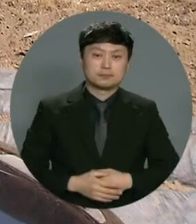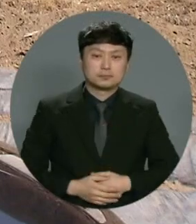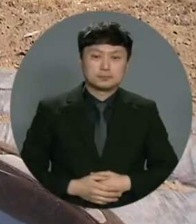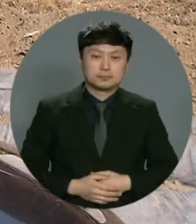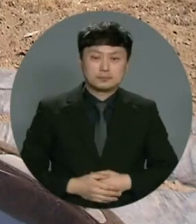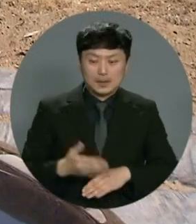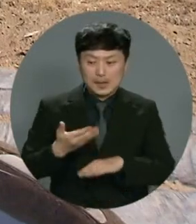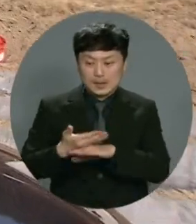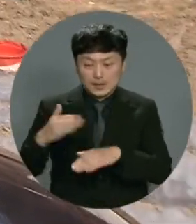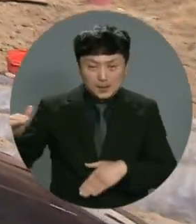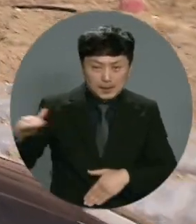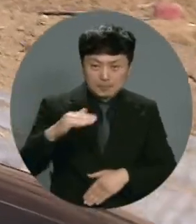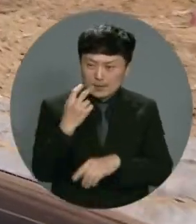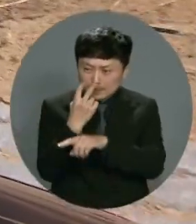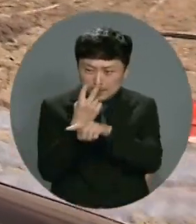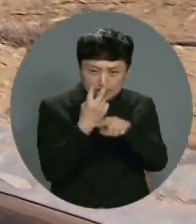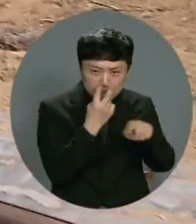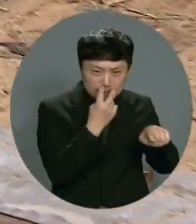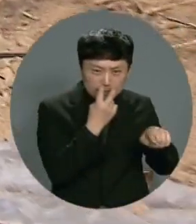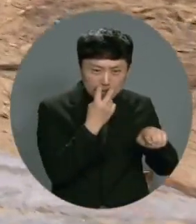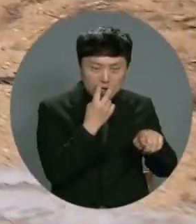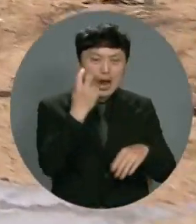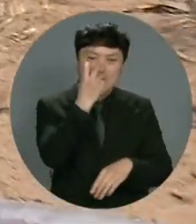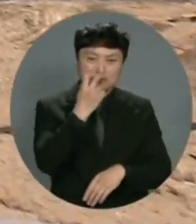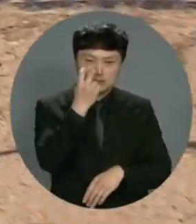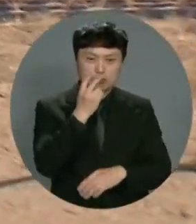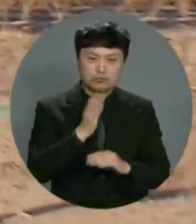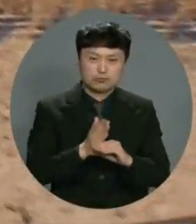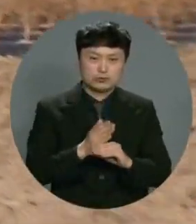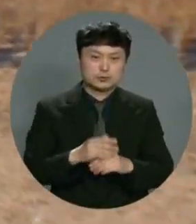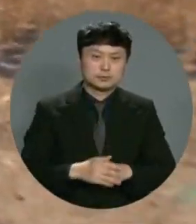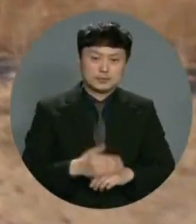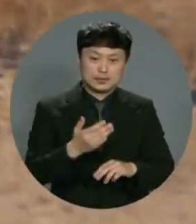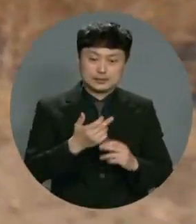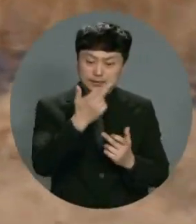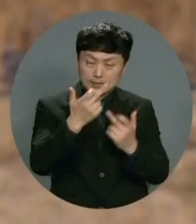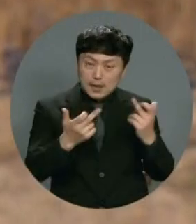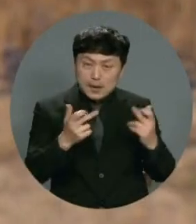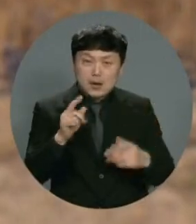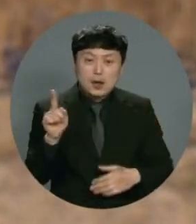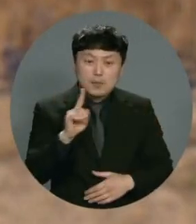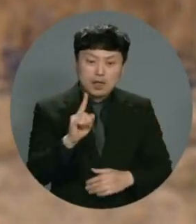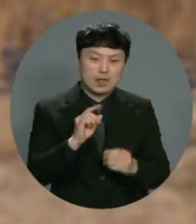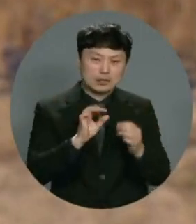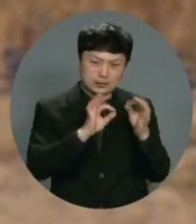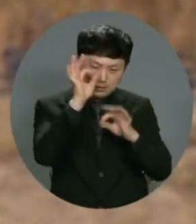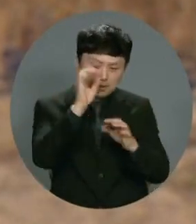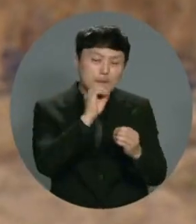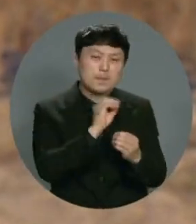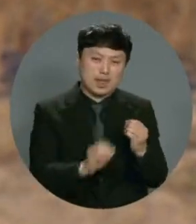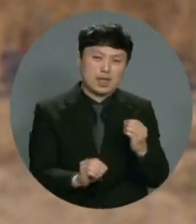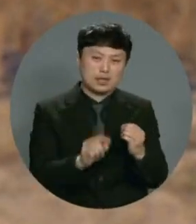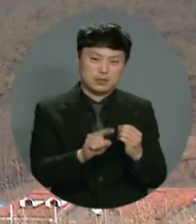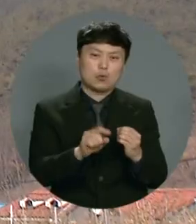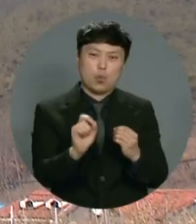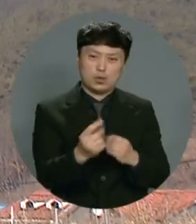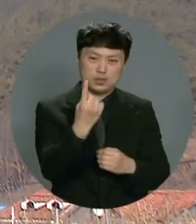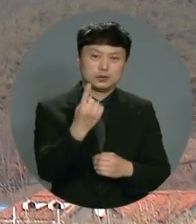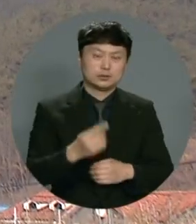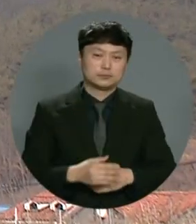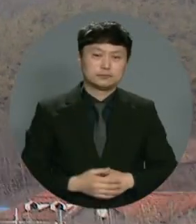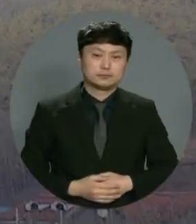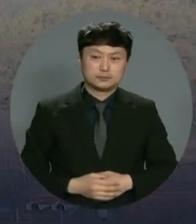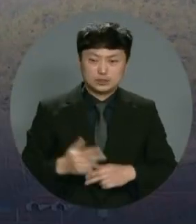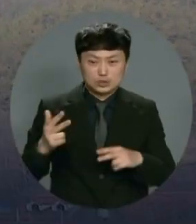외지인이나 낯선 차량은 특히 눈에 불을 켜고 경계합니다. 산불 대부분이 실화로 발생하기 때문입니다.